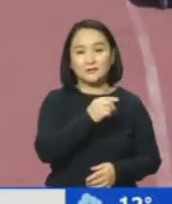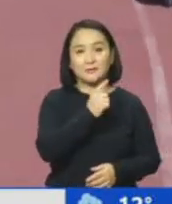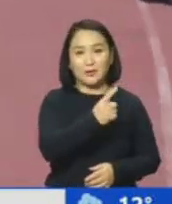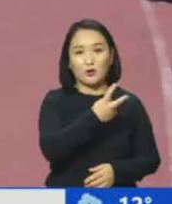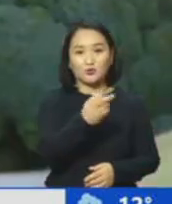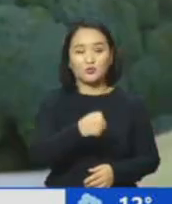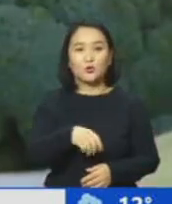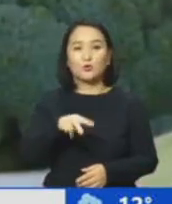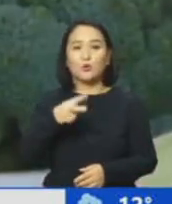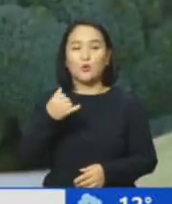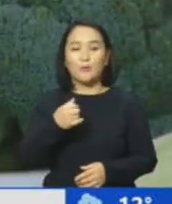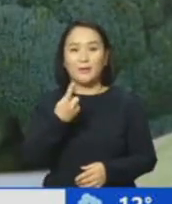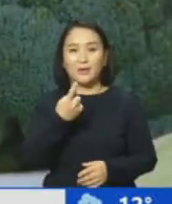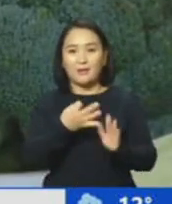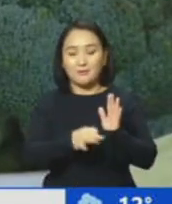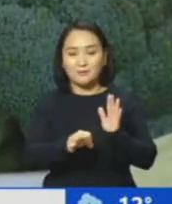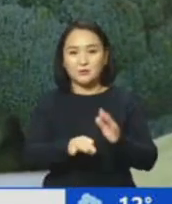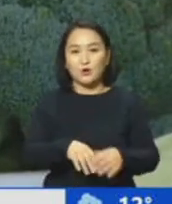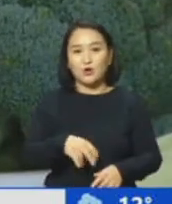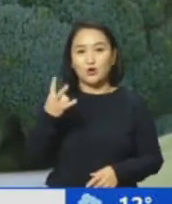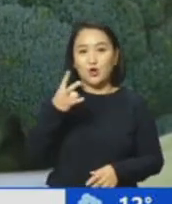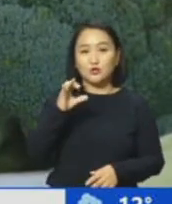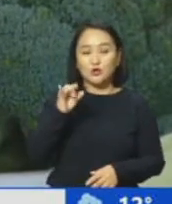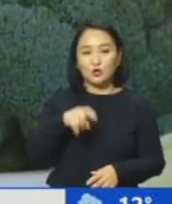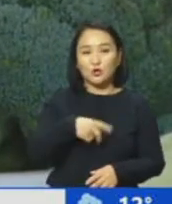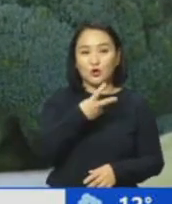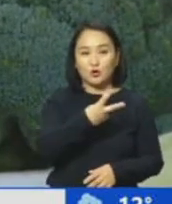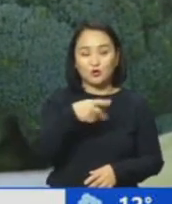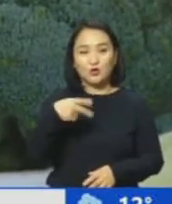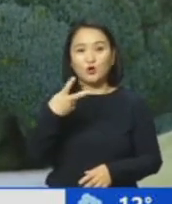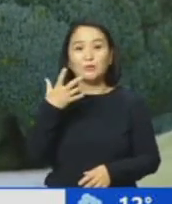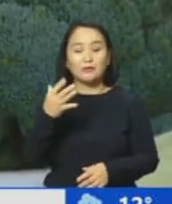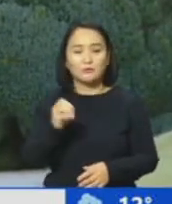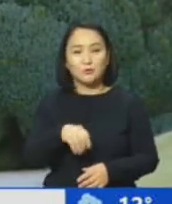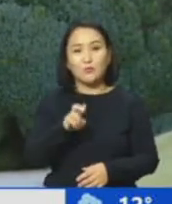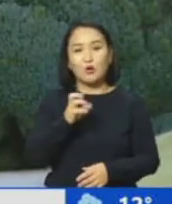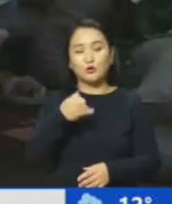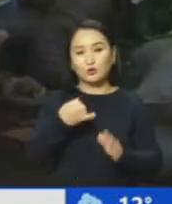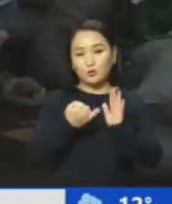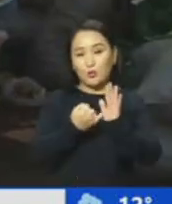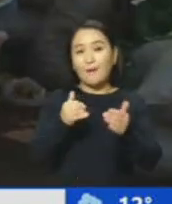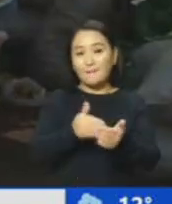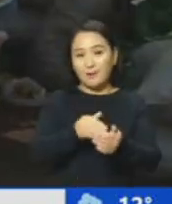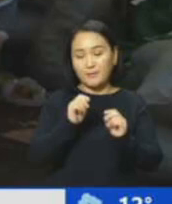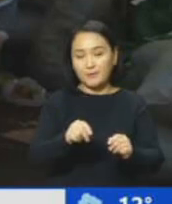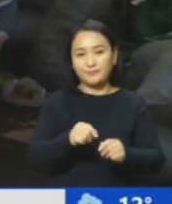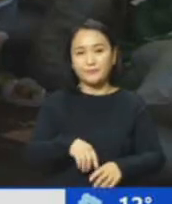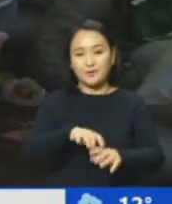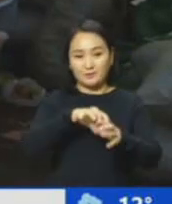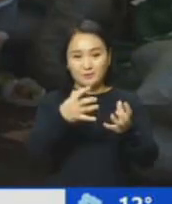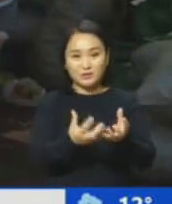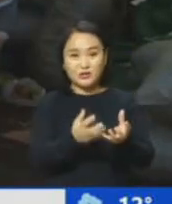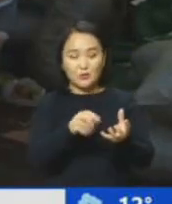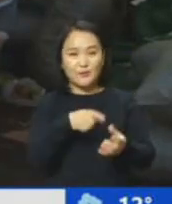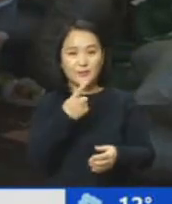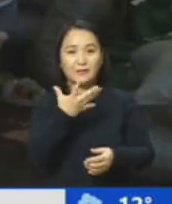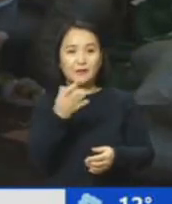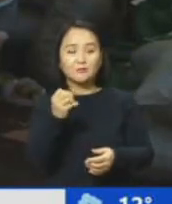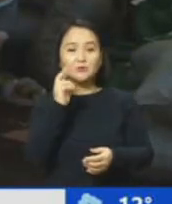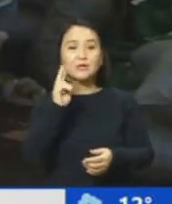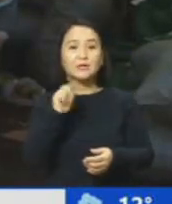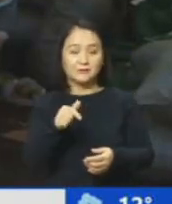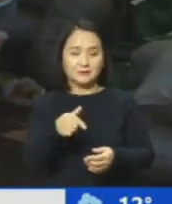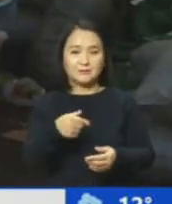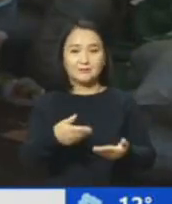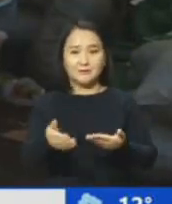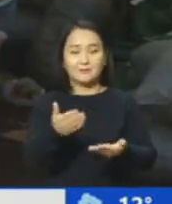лов 1800, ногоон сэнг нь 2-оос 2500, брокколи 6000 төгрөг байна. За мөн тарус килограмм нь 1500 төгрөгөөр худалдаалагдаж